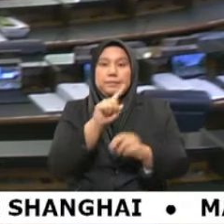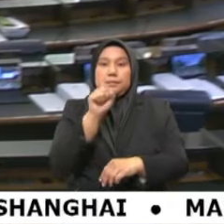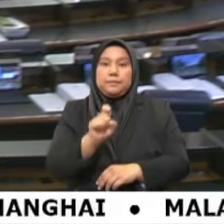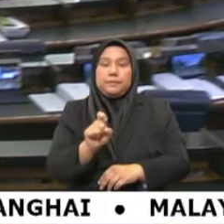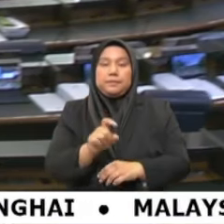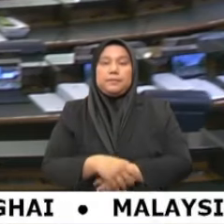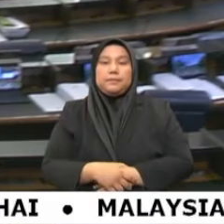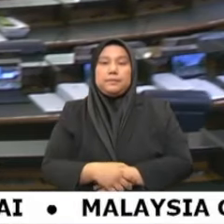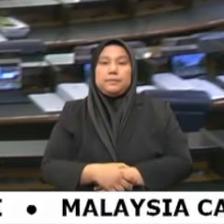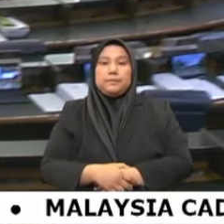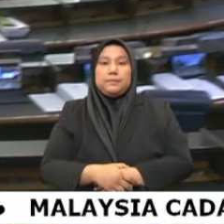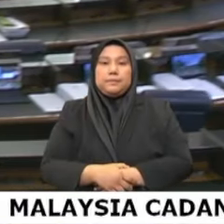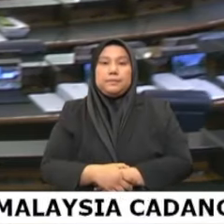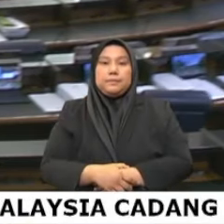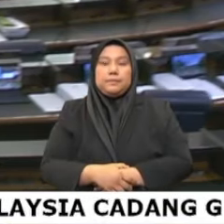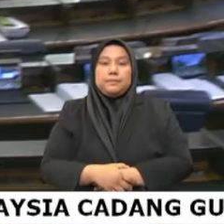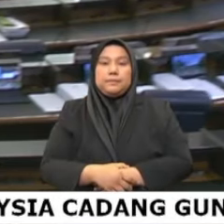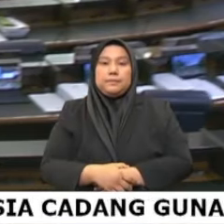Baik.